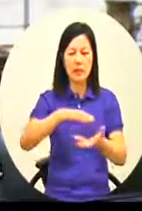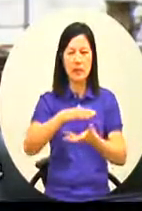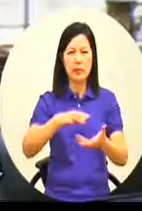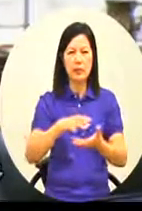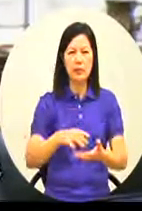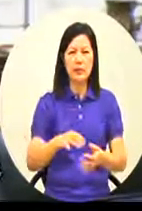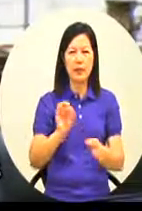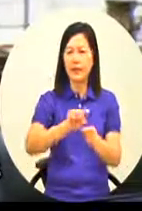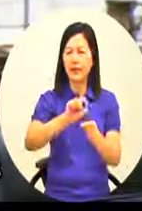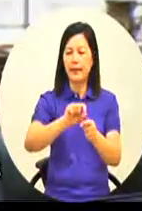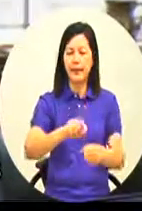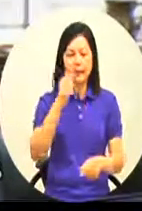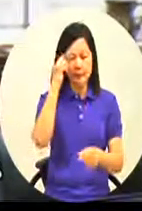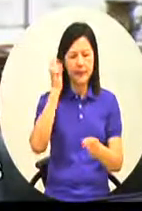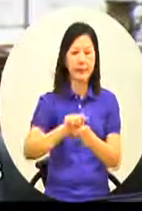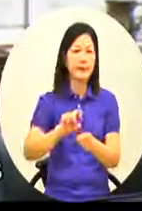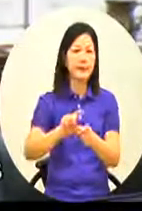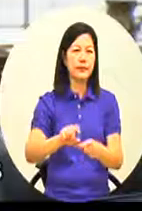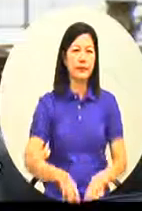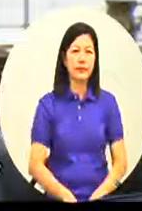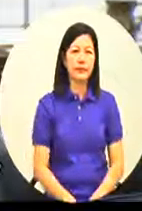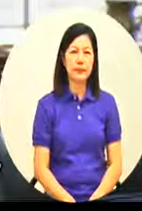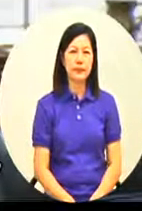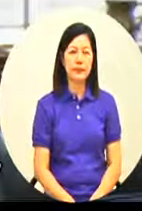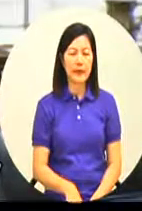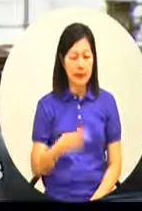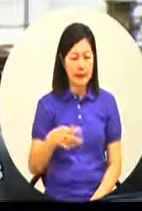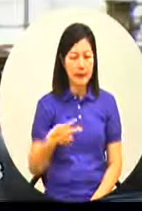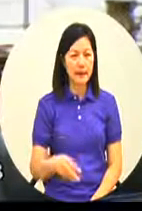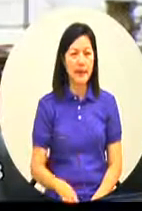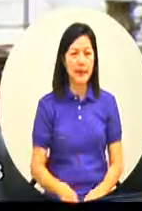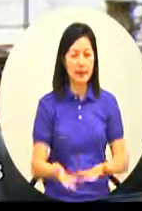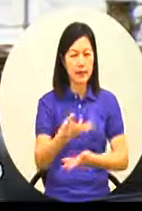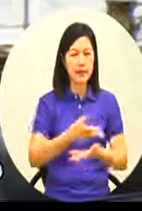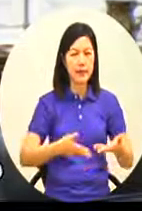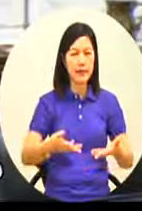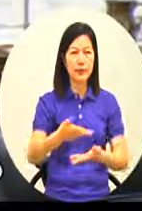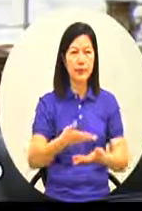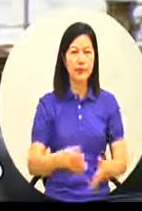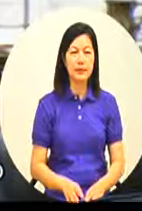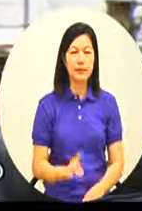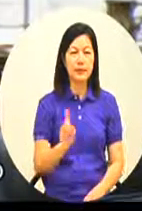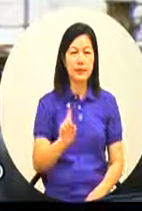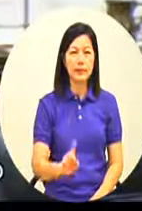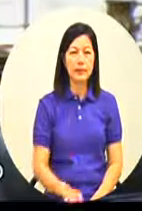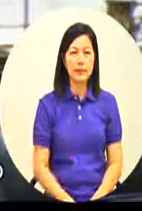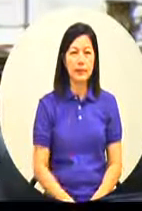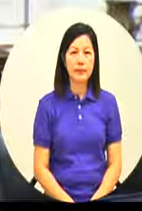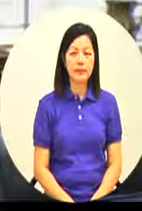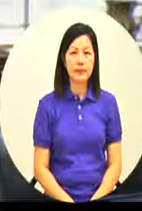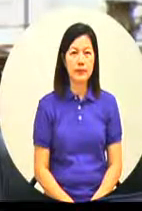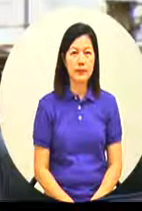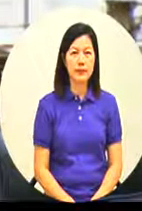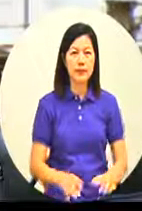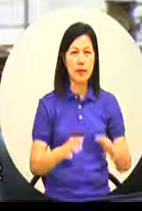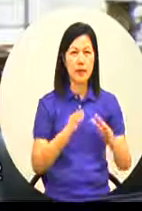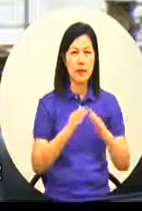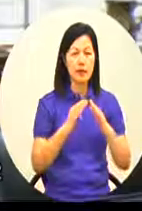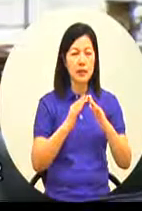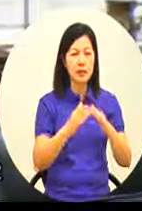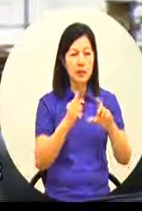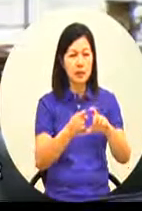那接下来 的议题也是跟公务局这边做个讨论，就是有关于市区的一些车主跟公